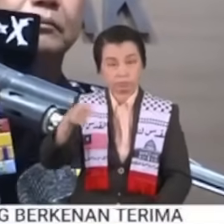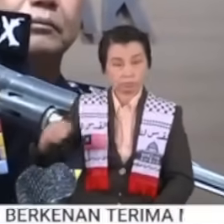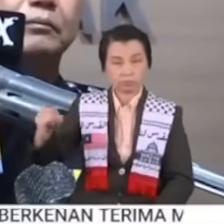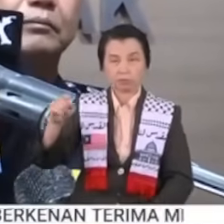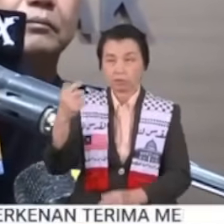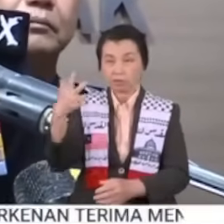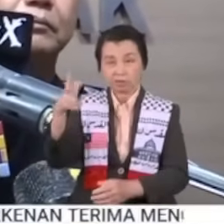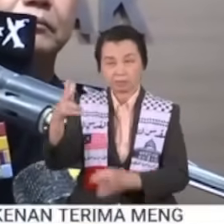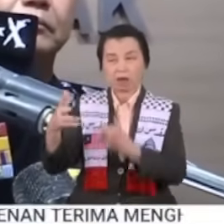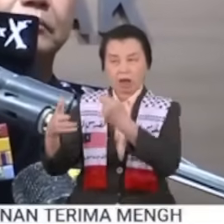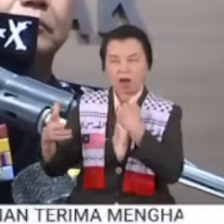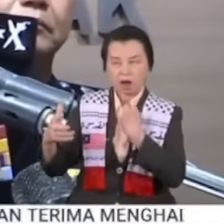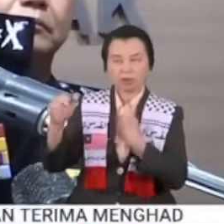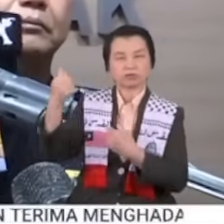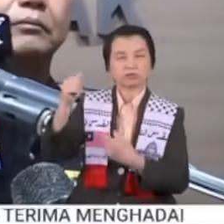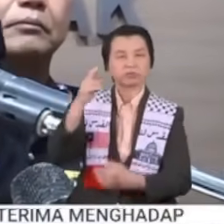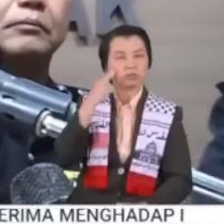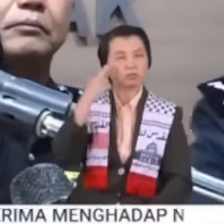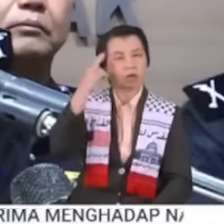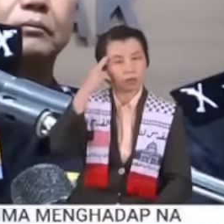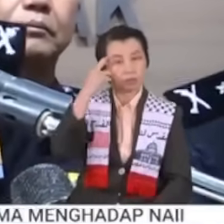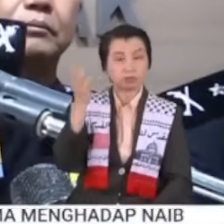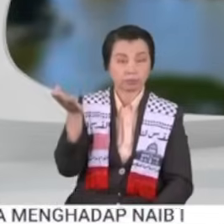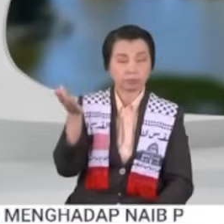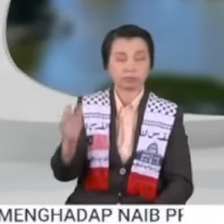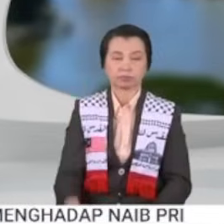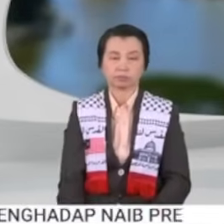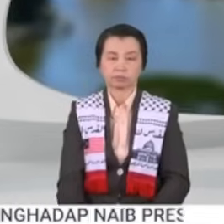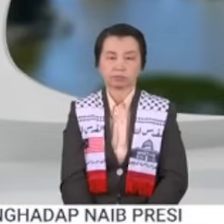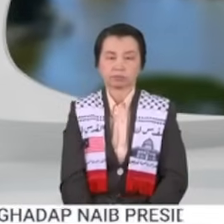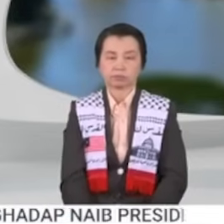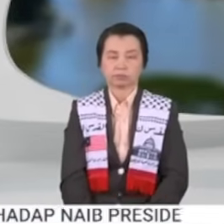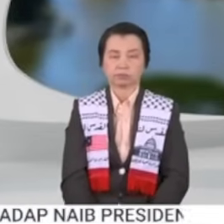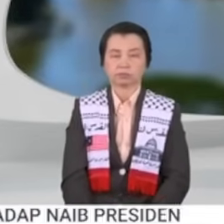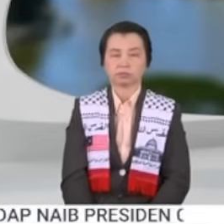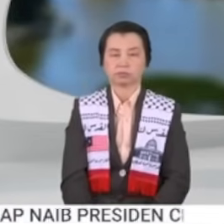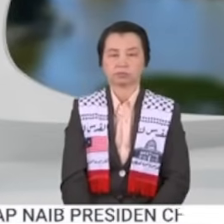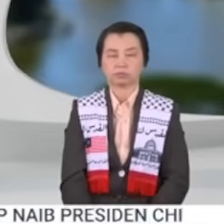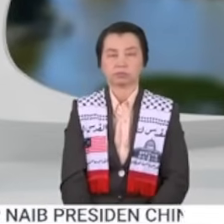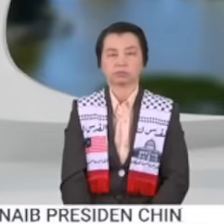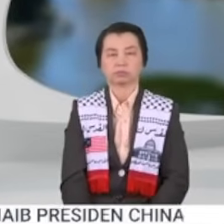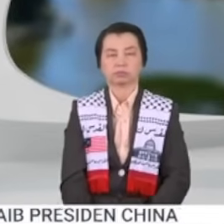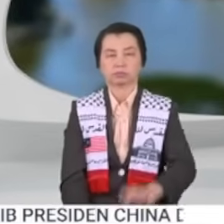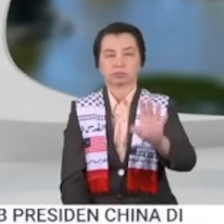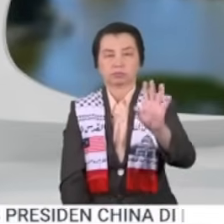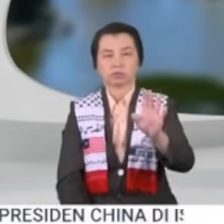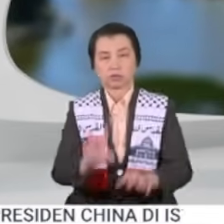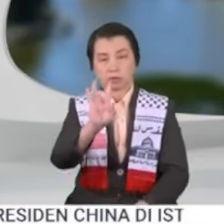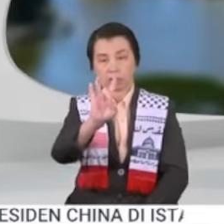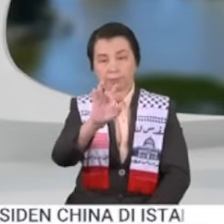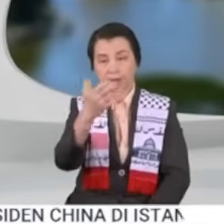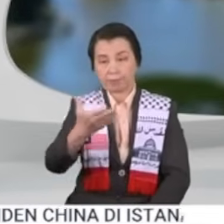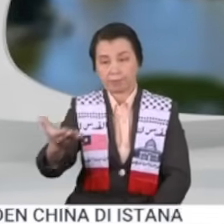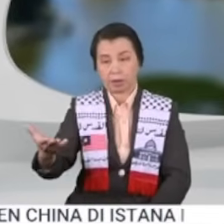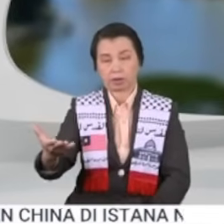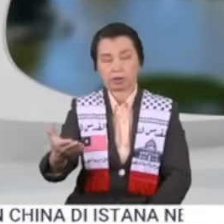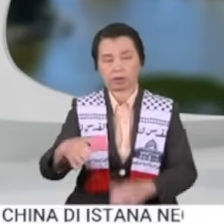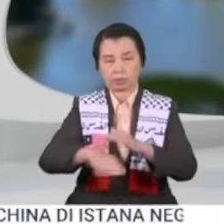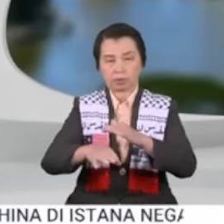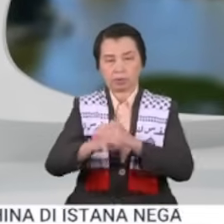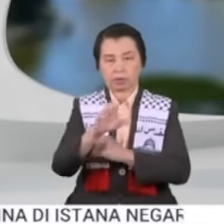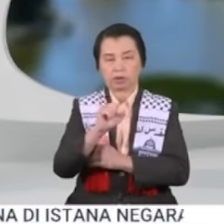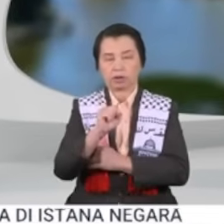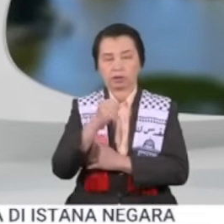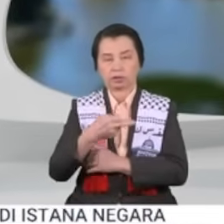suspek yang ditahan Ran adalah remaja sejumlah lapan barang telah disenaraikan di bawah